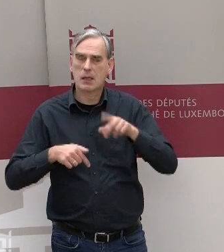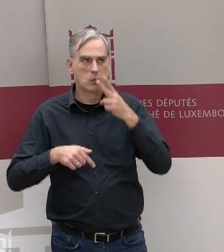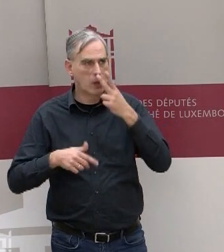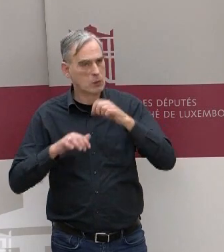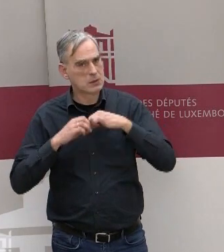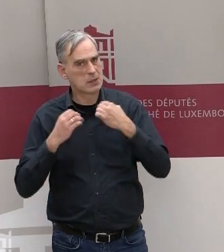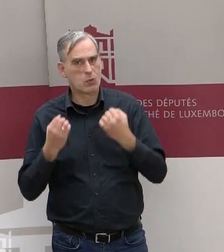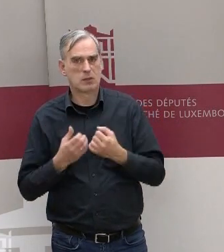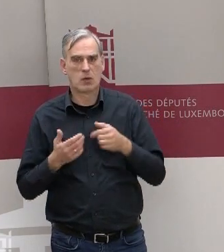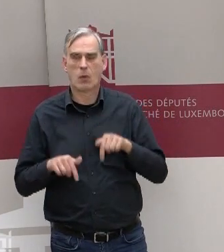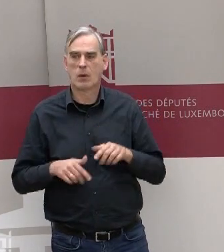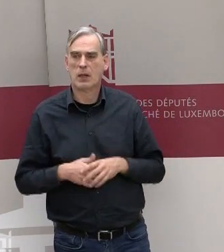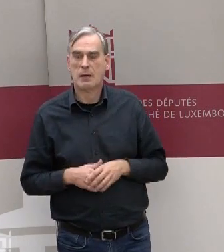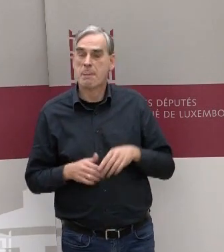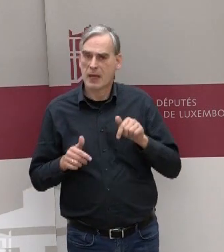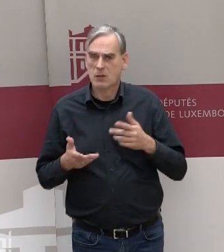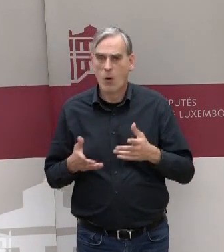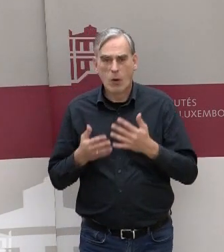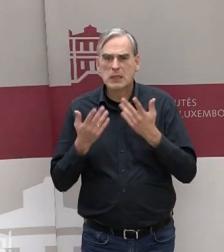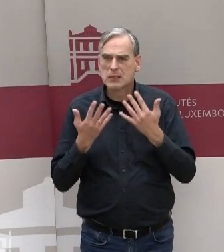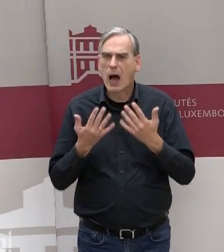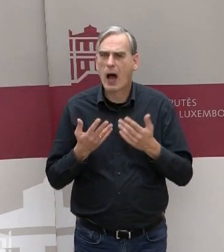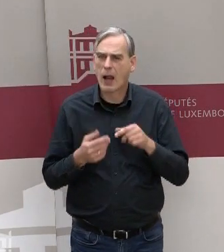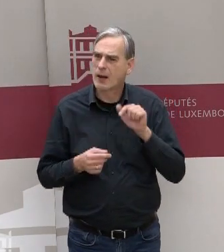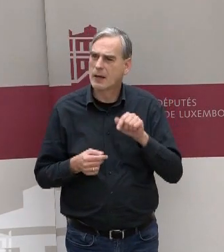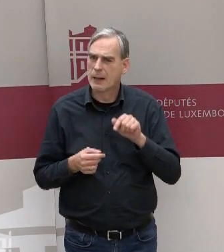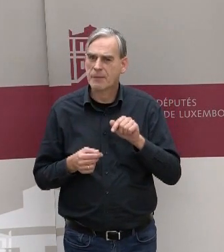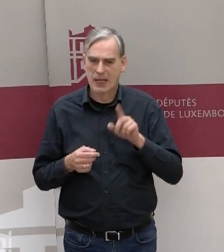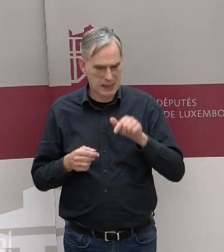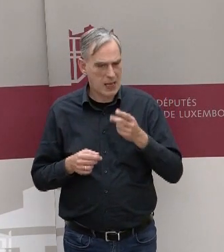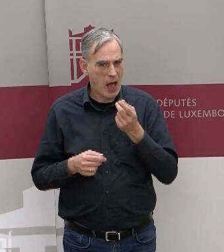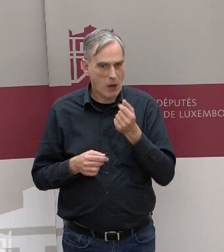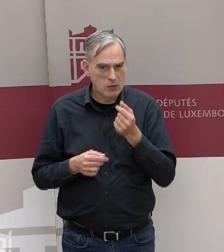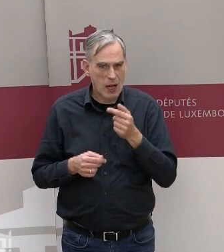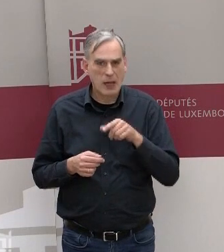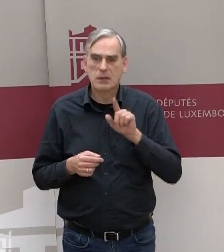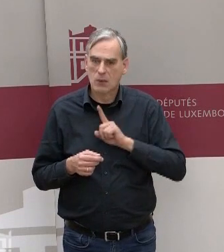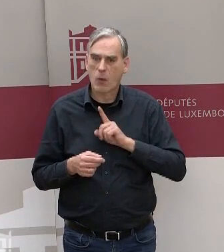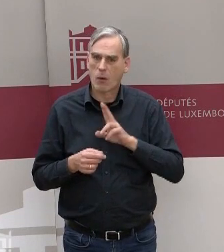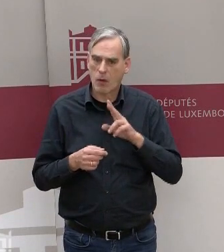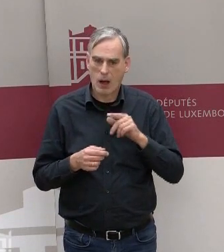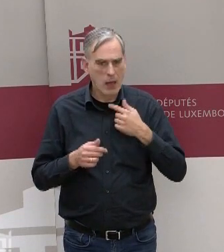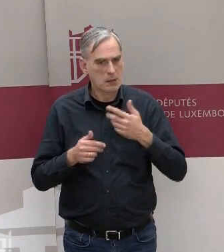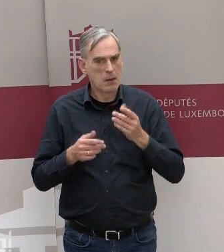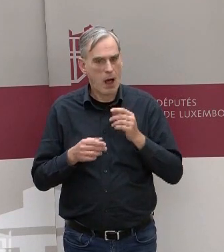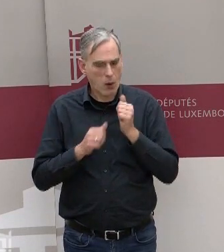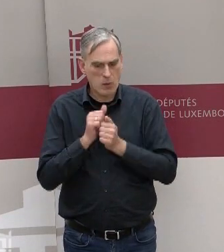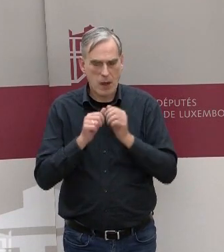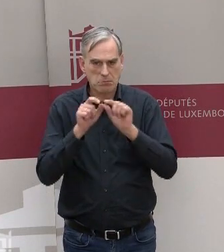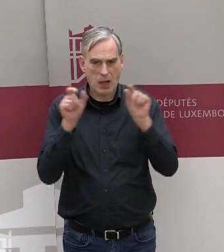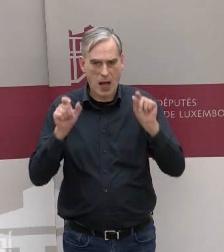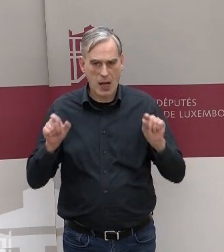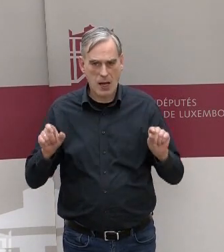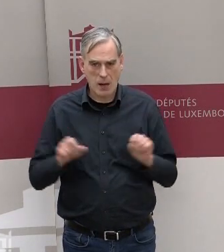dieses Budget als ein Kader setzen. Herr Präsident, liebe Kolleginnen und Kollegen, das ist also schon